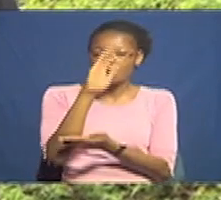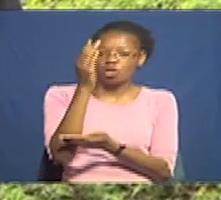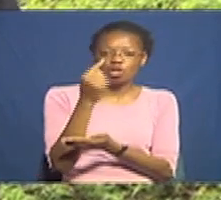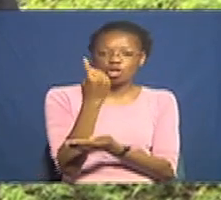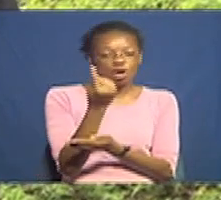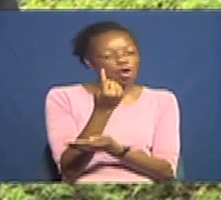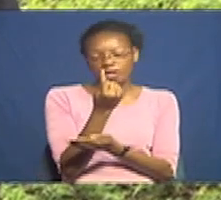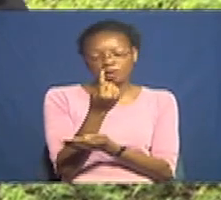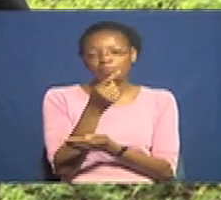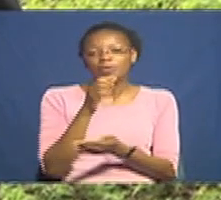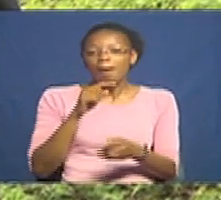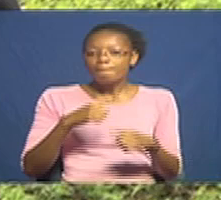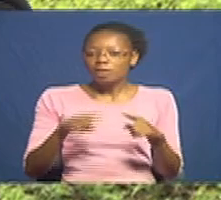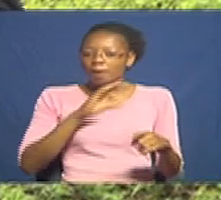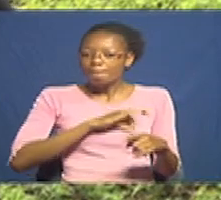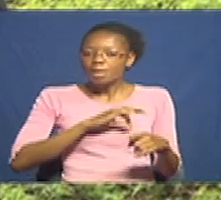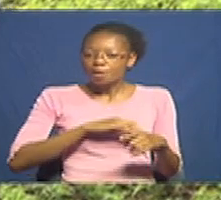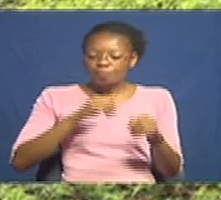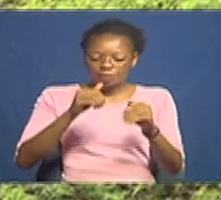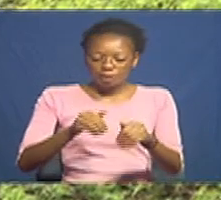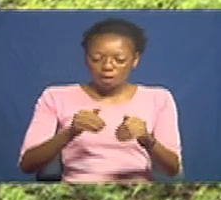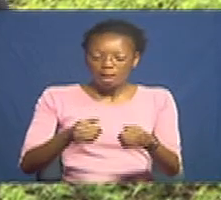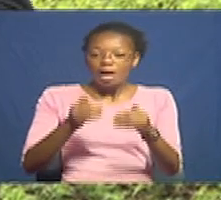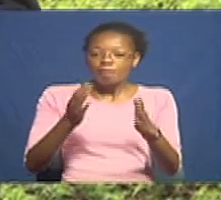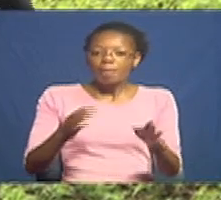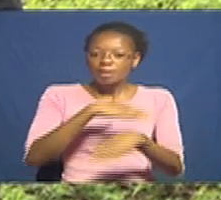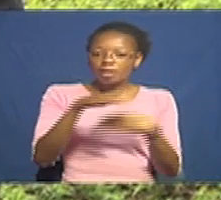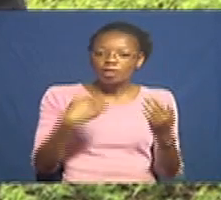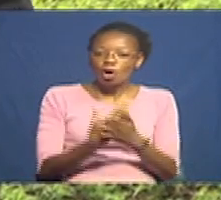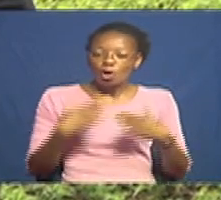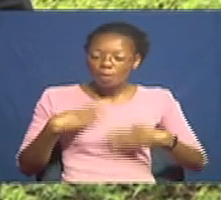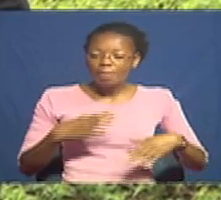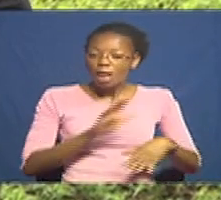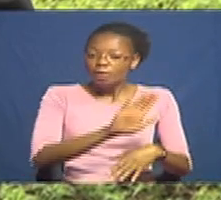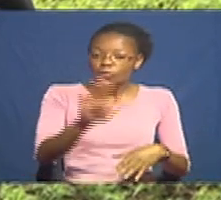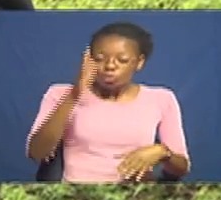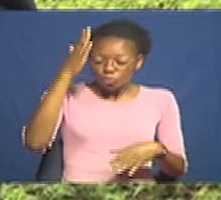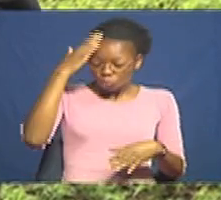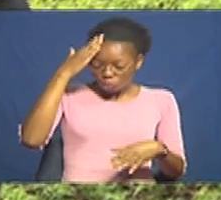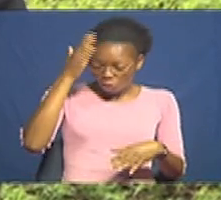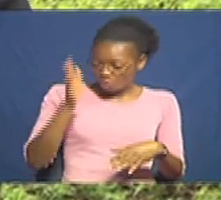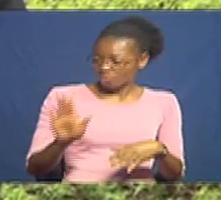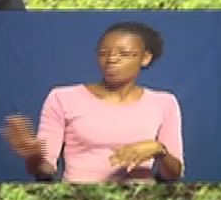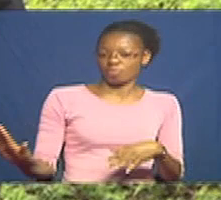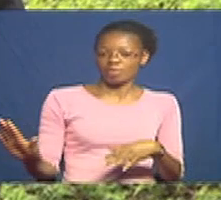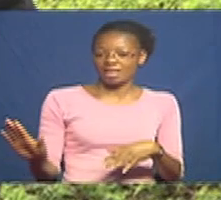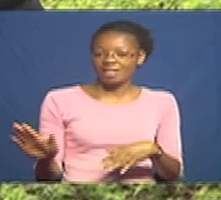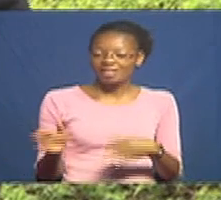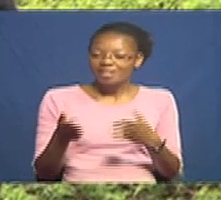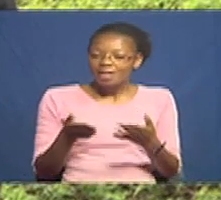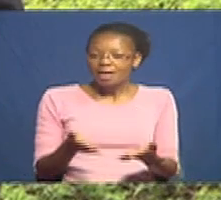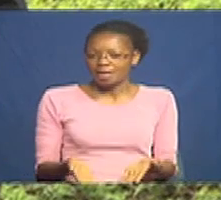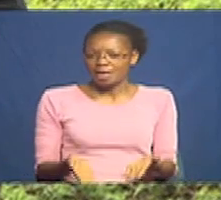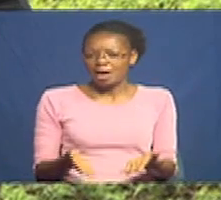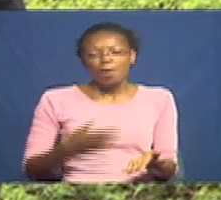mle museum? Basi mtazamaji, mbona usichukue muda wako? Tembelea kitengo hiki ujionee, ujifunze mengi. Waende ukabadilisha dhana